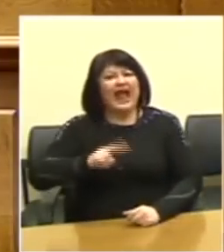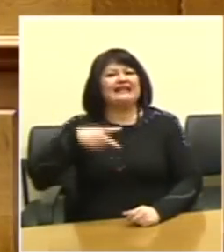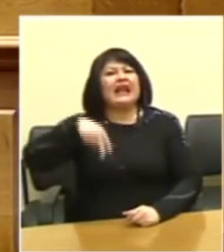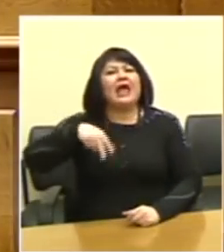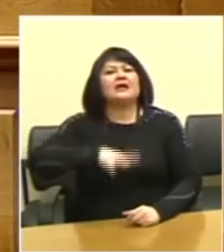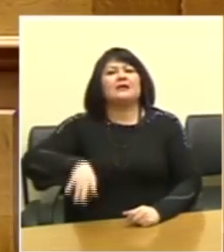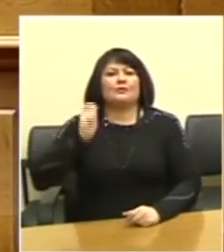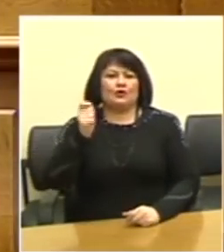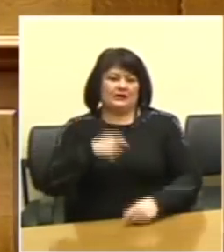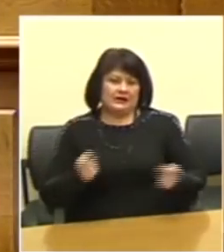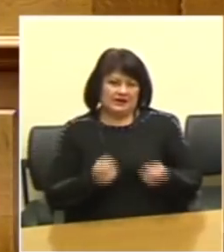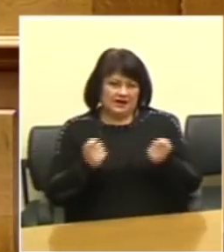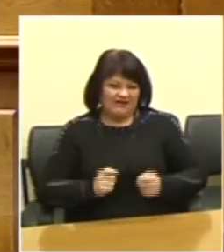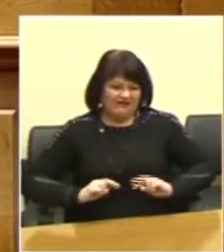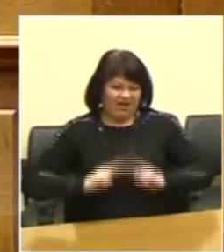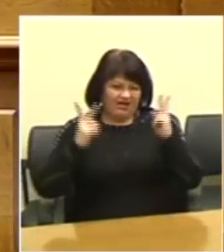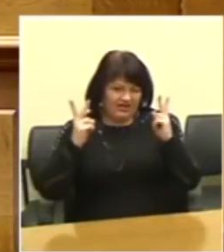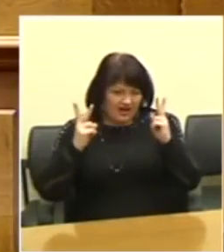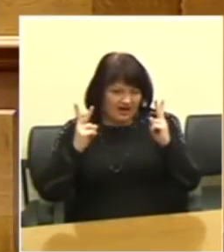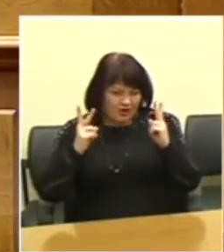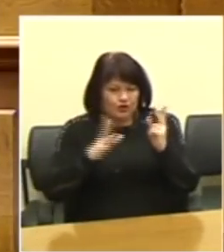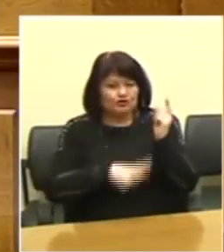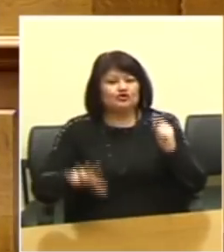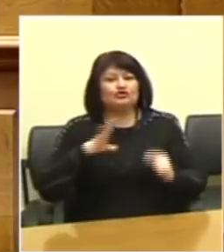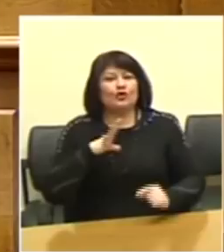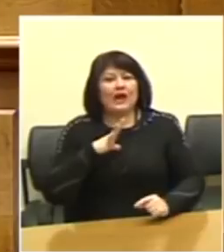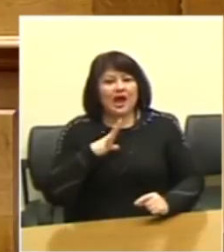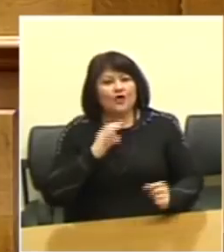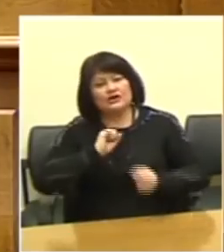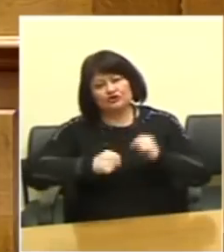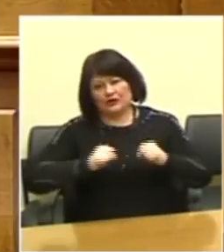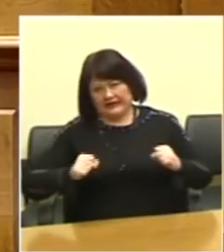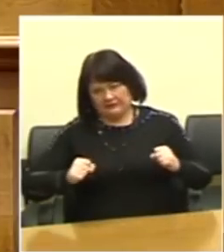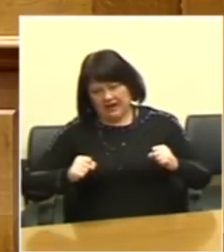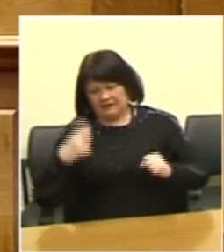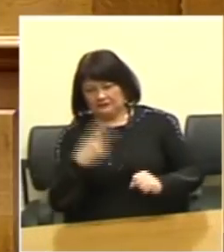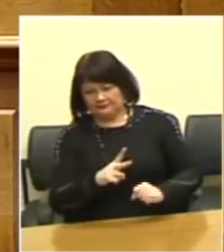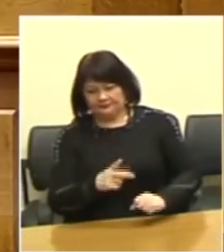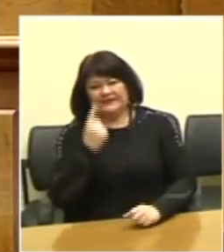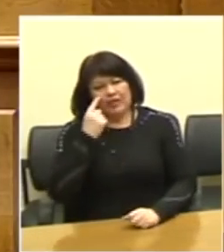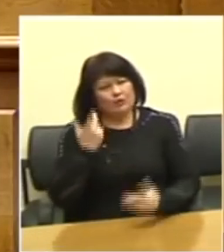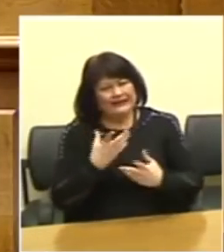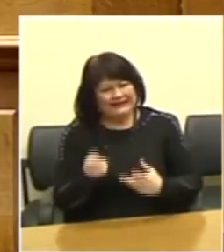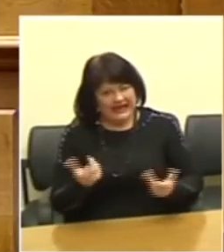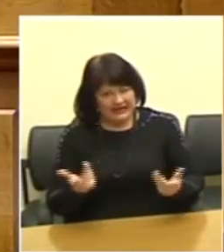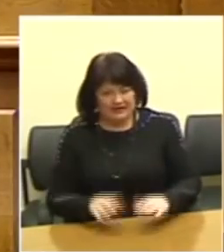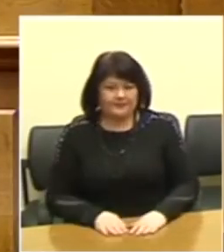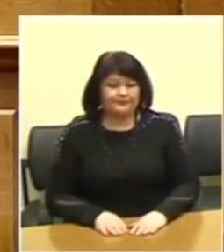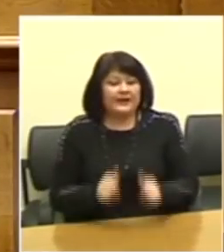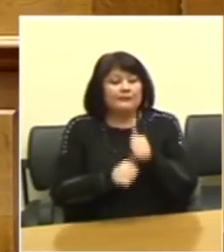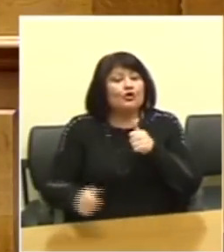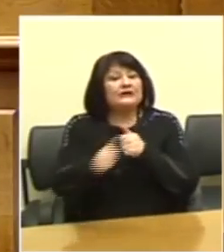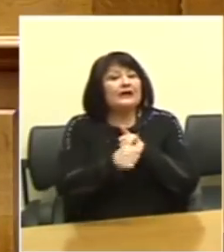πολιτική, πιο εχθρικό απέναντι στο λαό και το κίνημά του. Για να δούμε ποιες